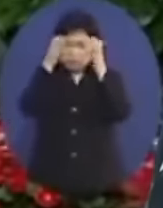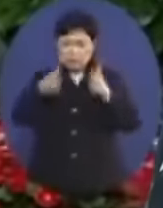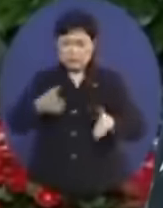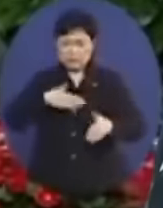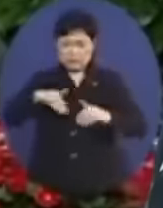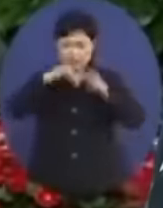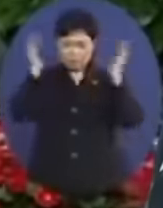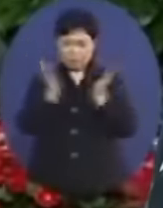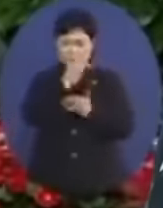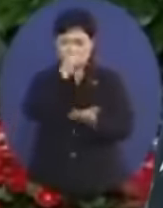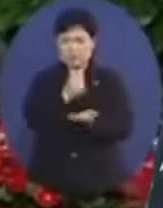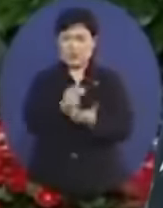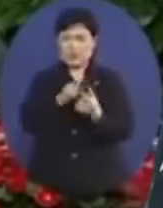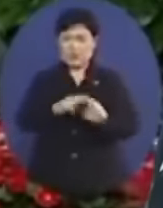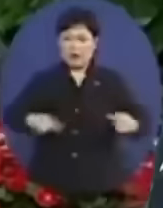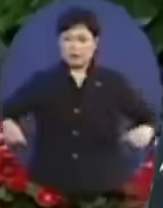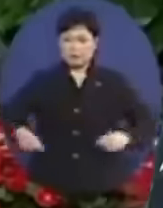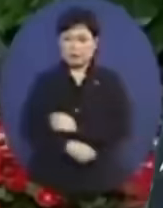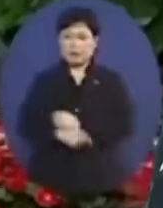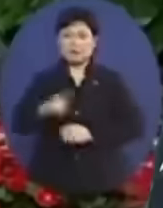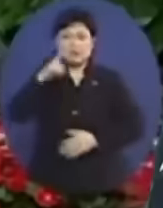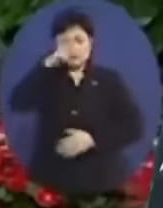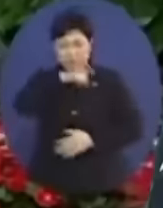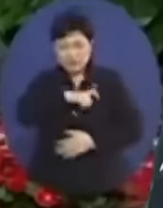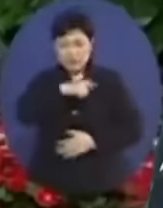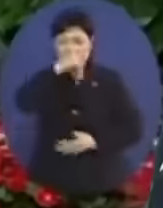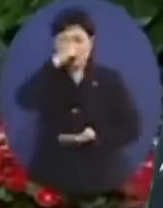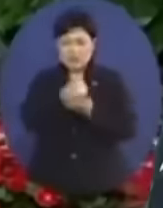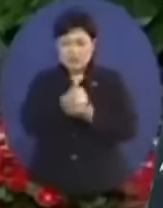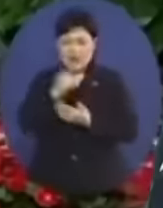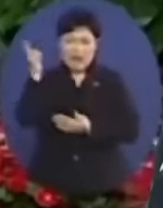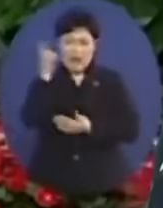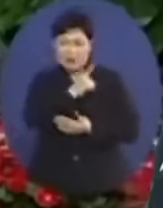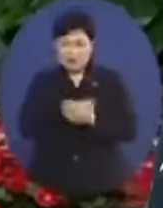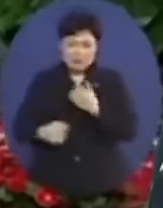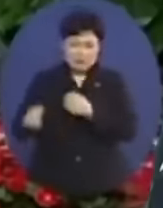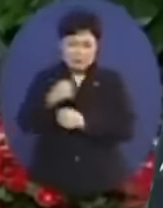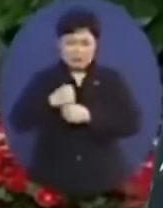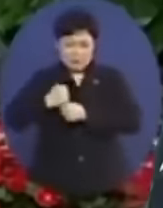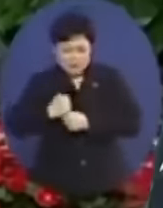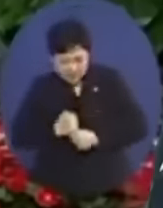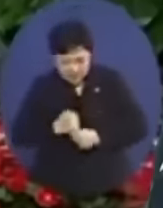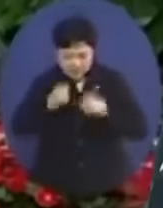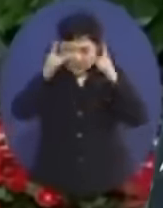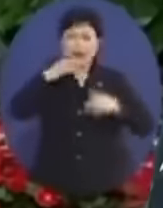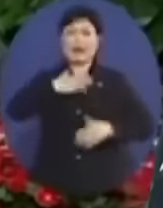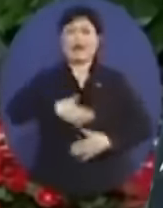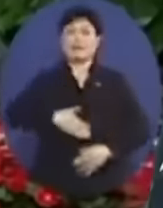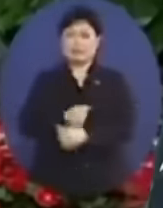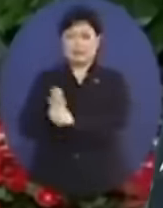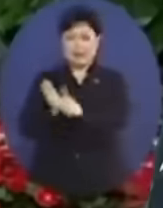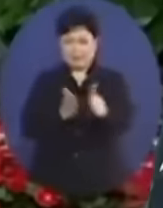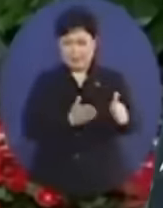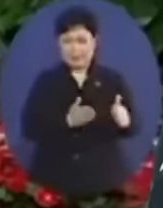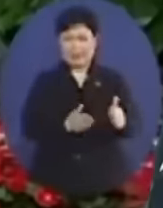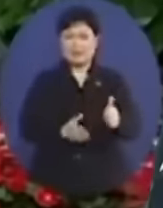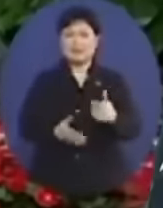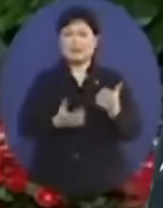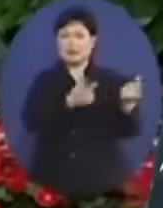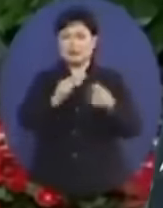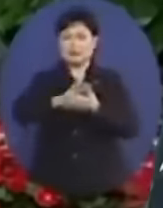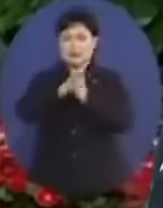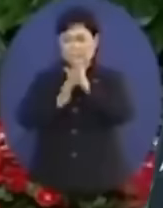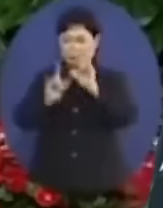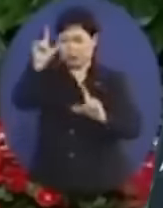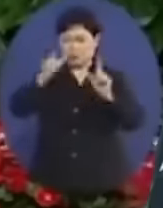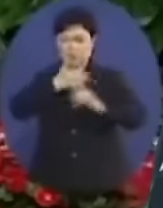모든 죄와 불리와 추과 저주를 짊어지고 갔다는 것을 깨달아 알아야 되고 아멘 그런 변화된 내 모습을